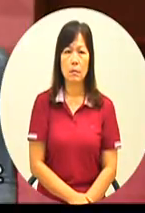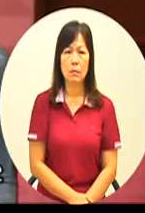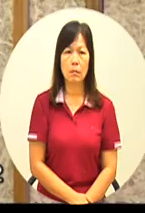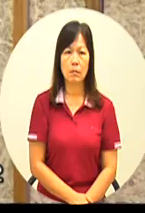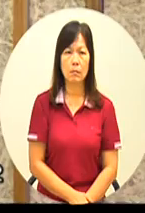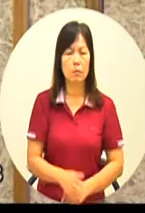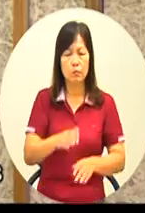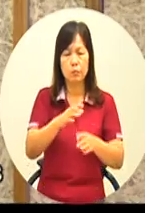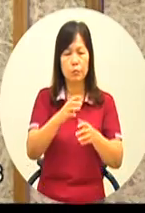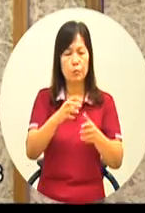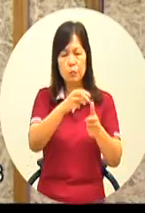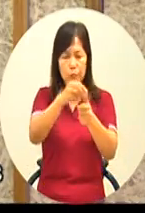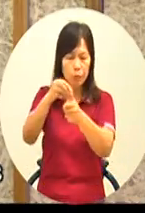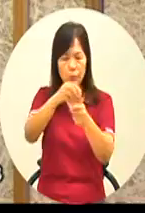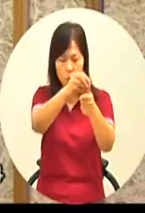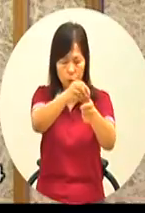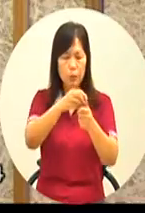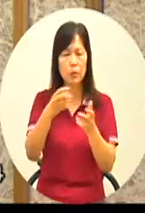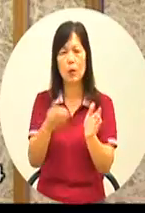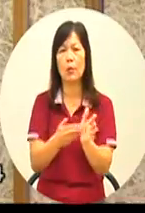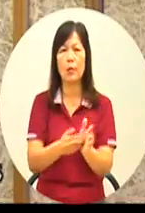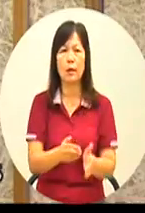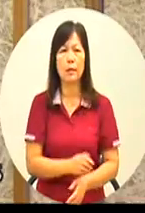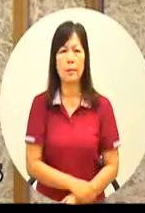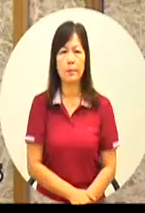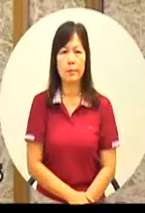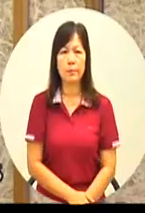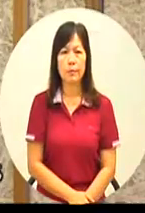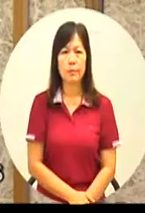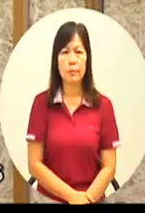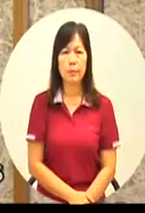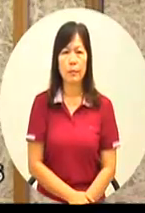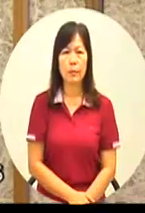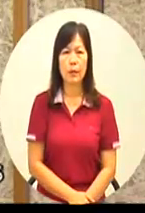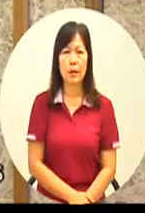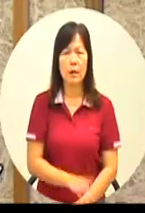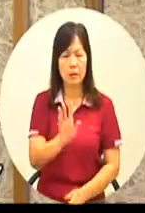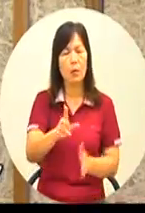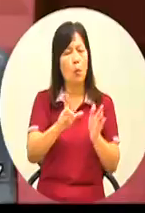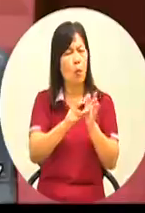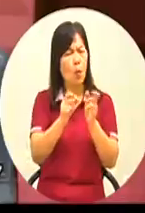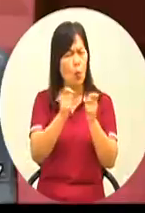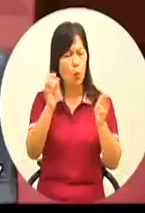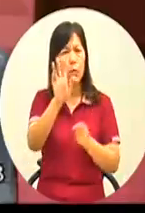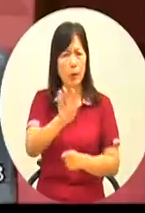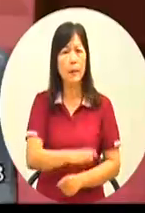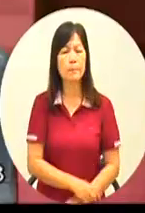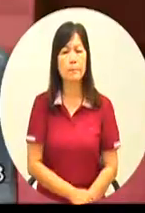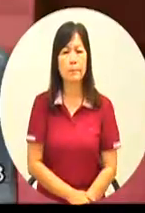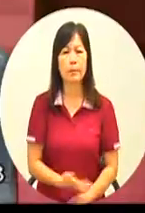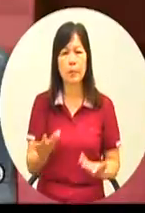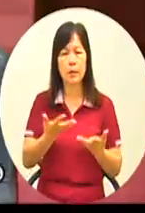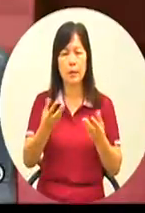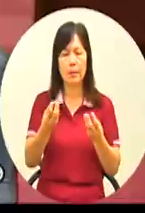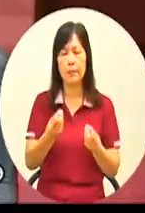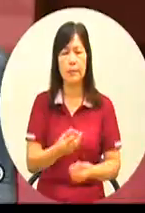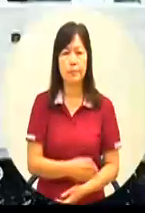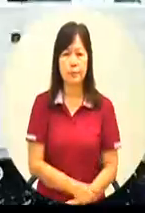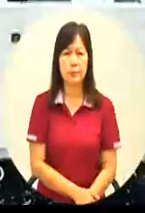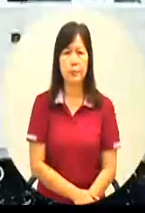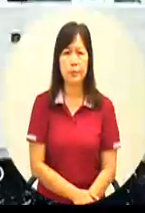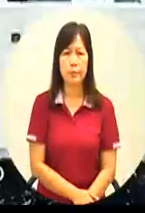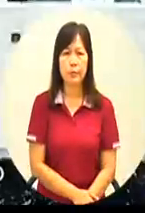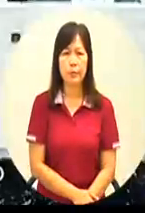都安置完毕了，对，都安置完毕了，对，因为也好一阵子，好，没问题，好，议员谢谢。